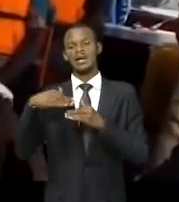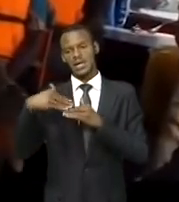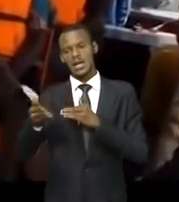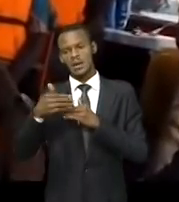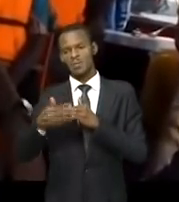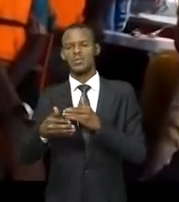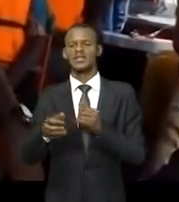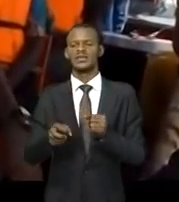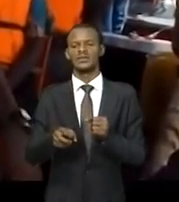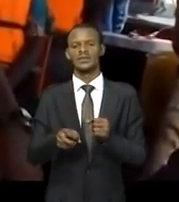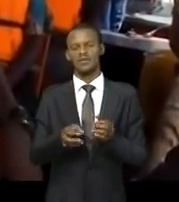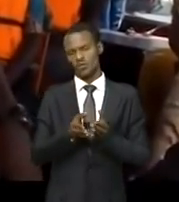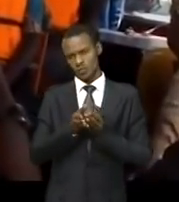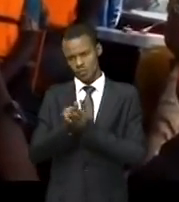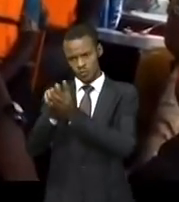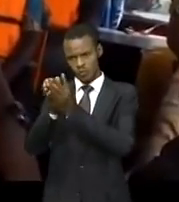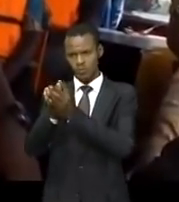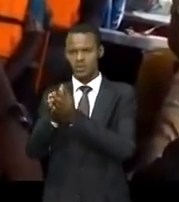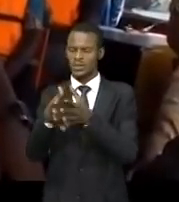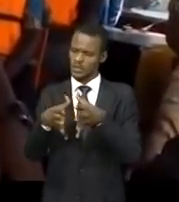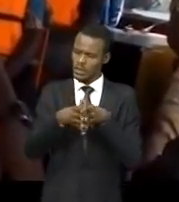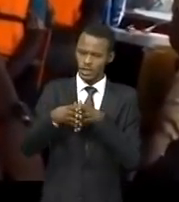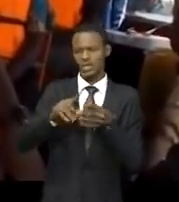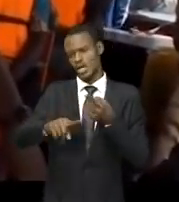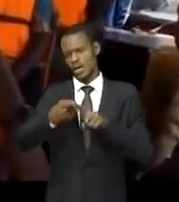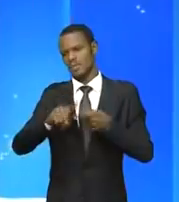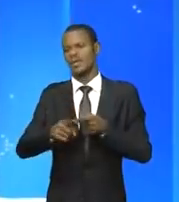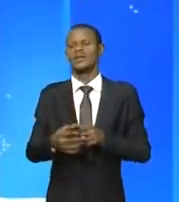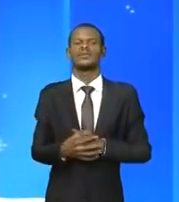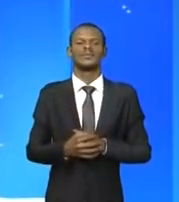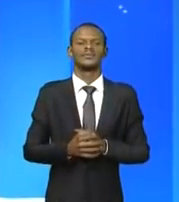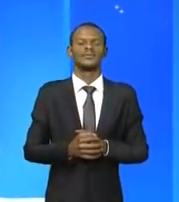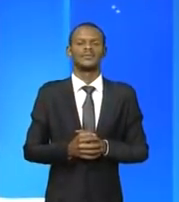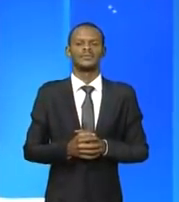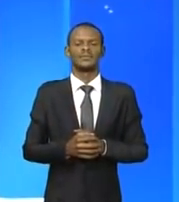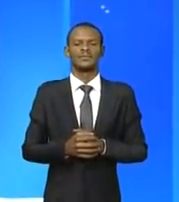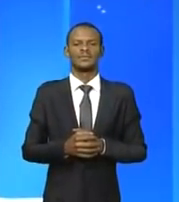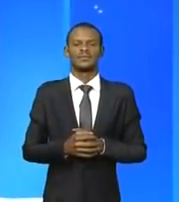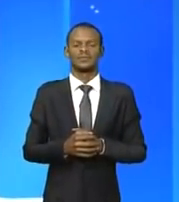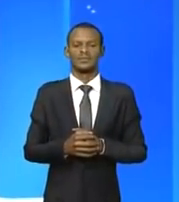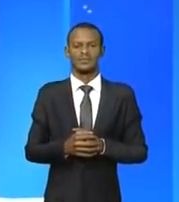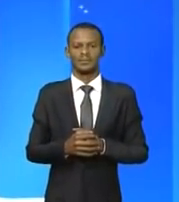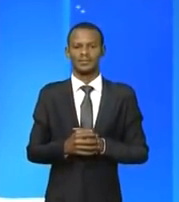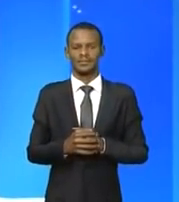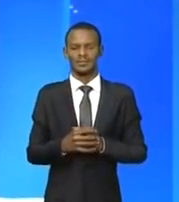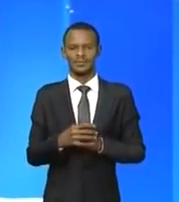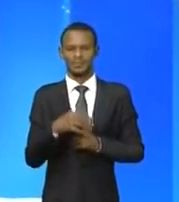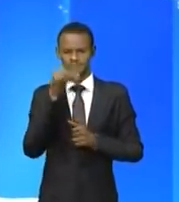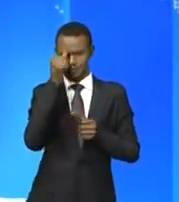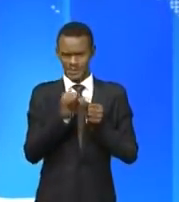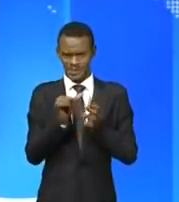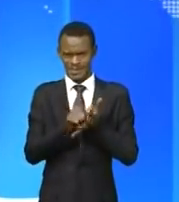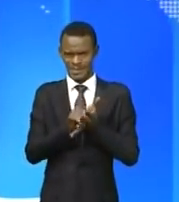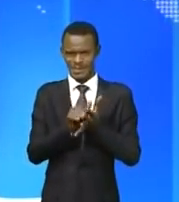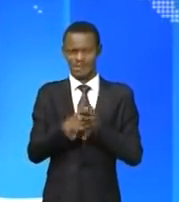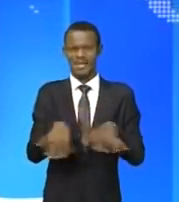randonnée fluviale a bouclé son séjour dans la province du Maïndombé. Et c'était plutôt les activités de la province